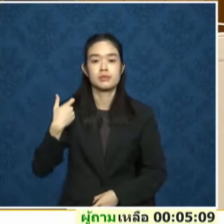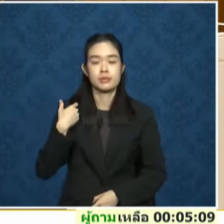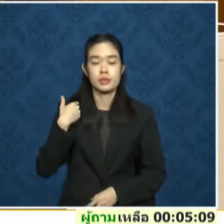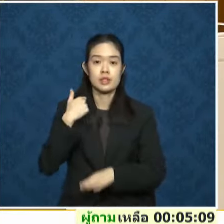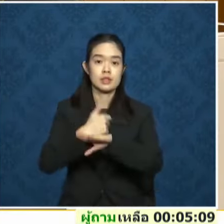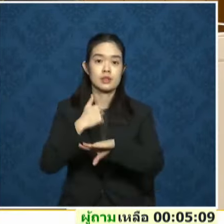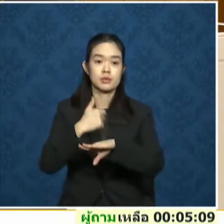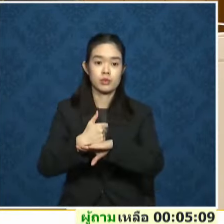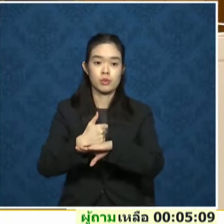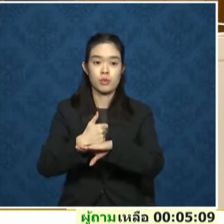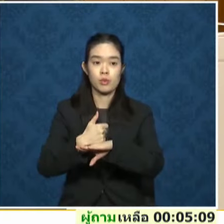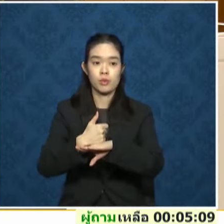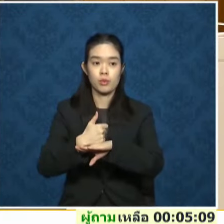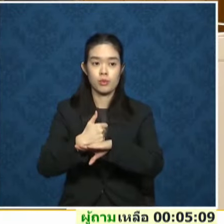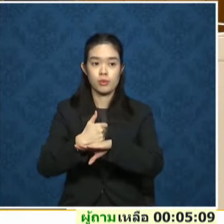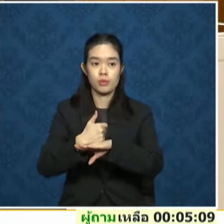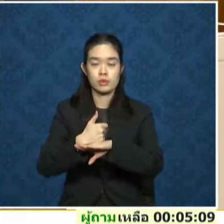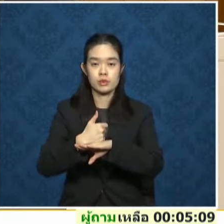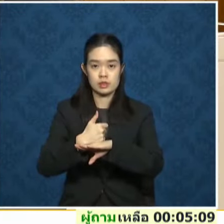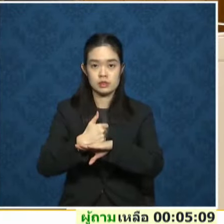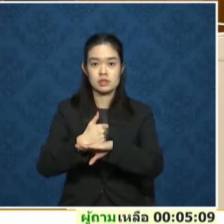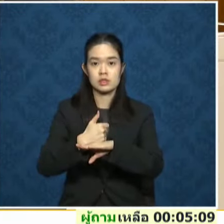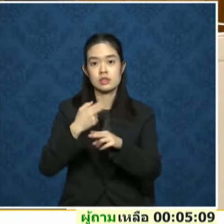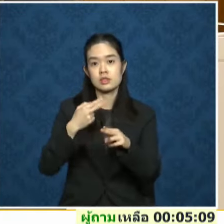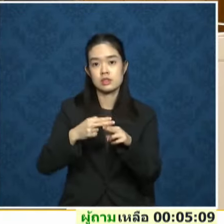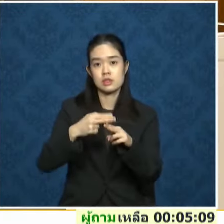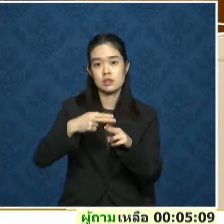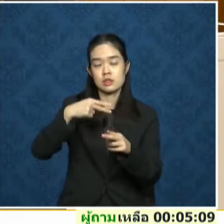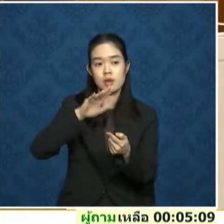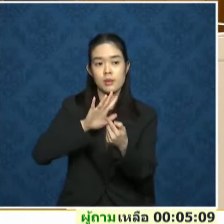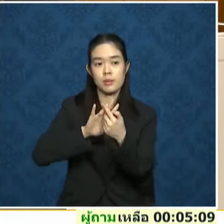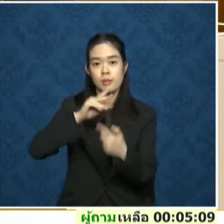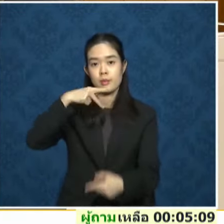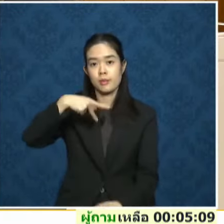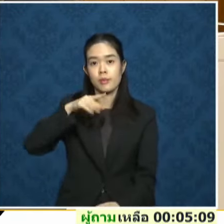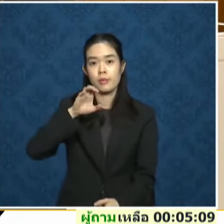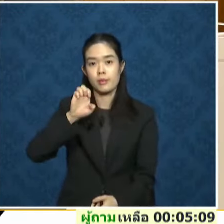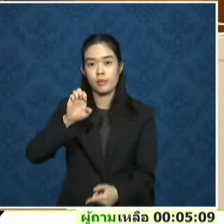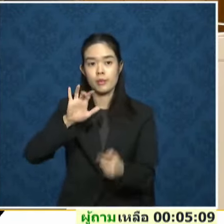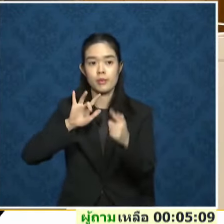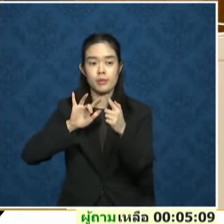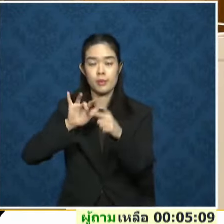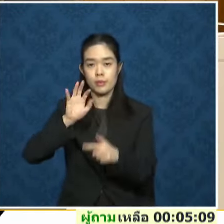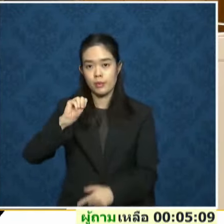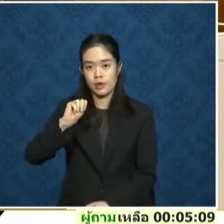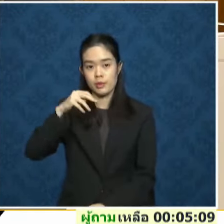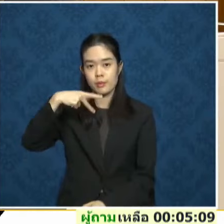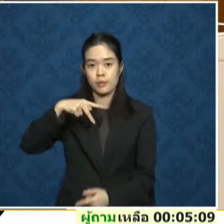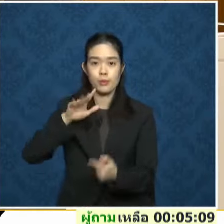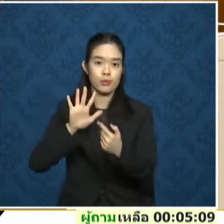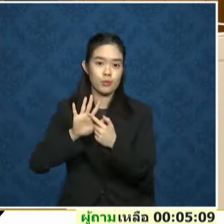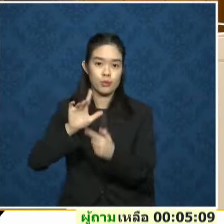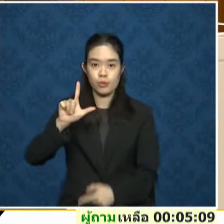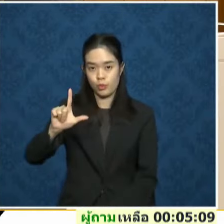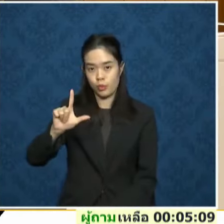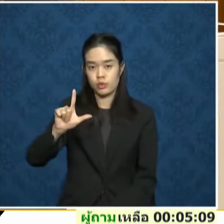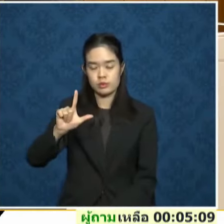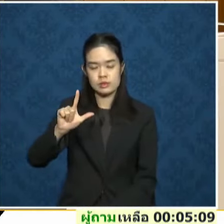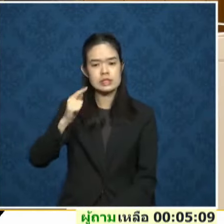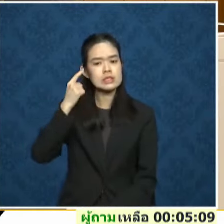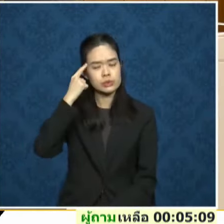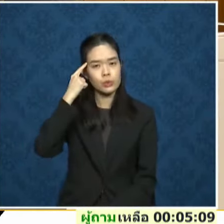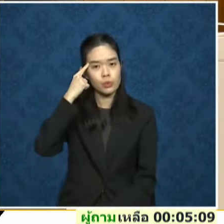านพลตำรวจเอกเพิ่มพูนชิดชอบท่านเล็งเห็นความสำคัญและพยายามที่จะแก้ปัญหาเห